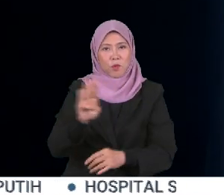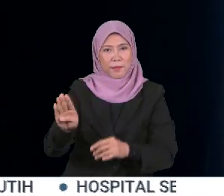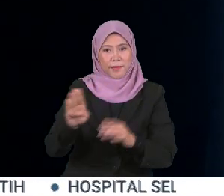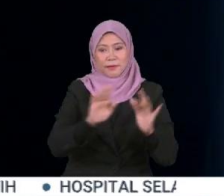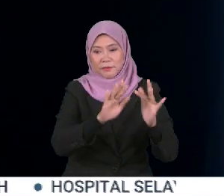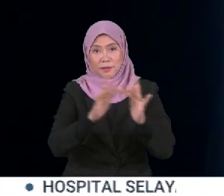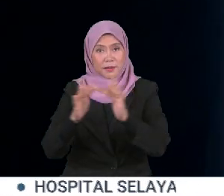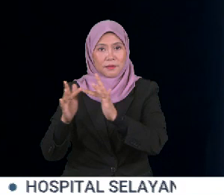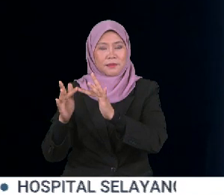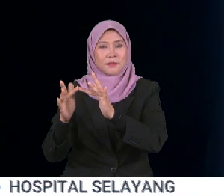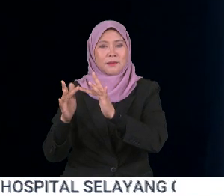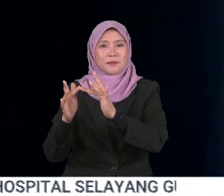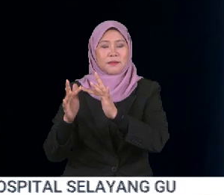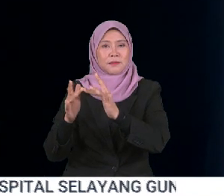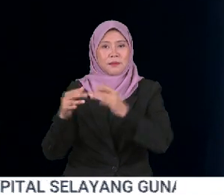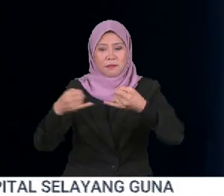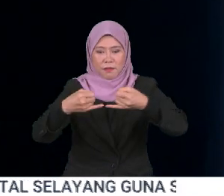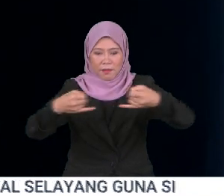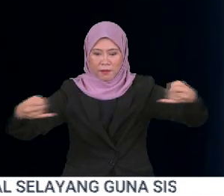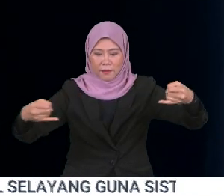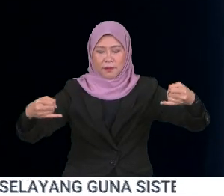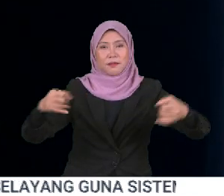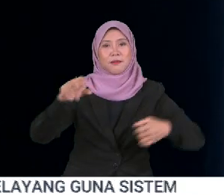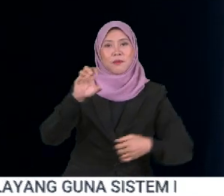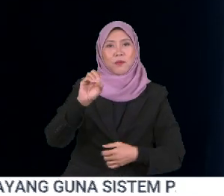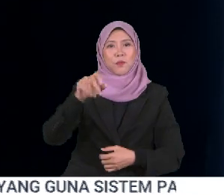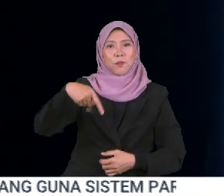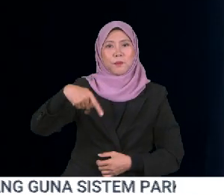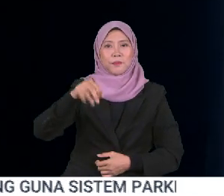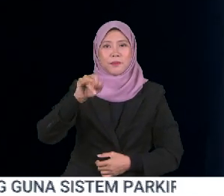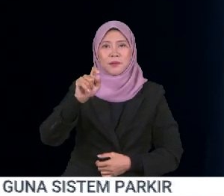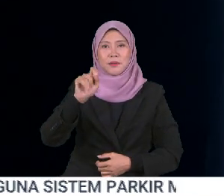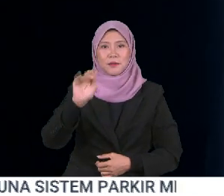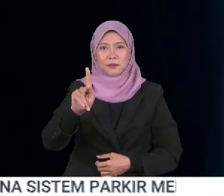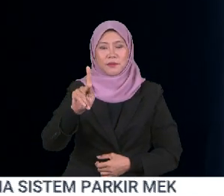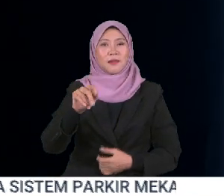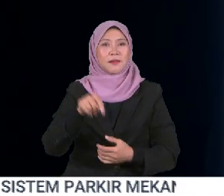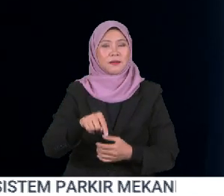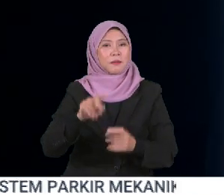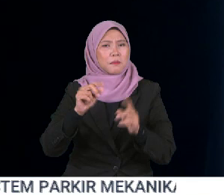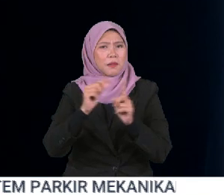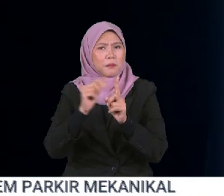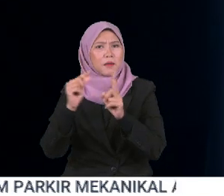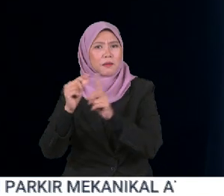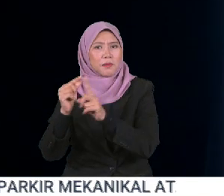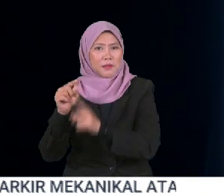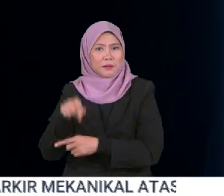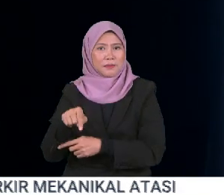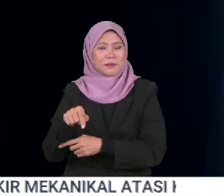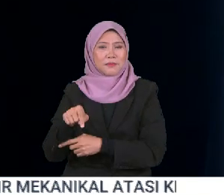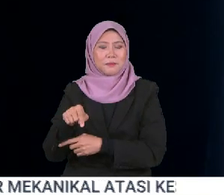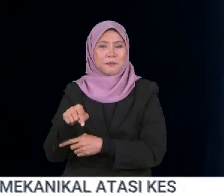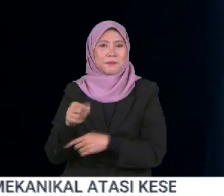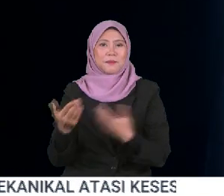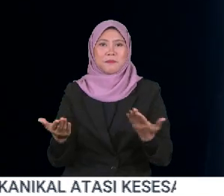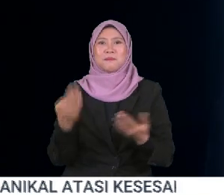broadband gentian optik, fiber optik ini untuk anak-anak ni. Ini adalah perkataan-perkataan yang menjadi, orang